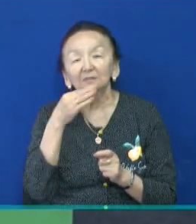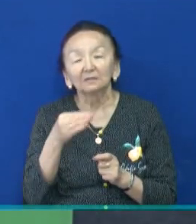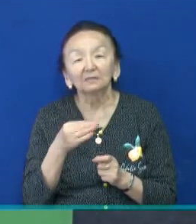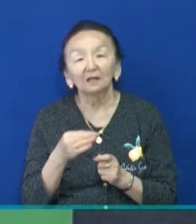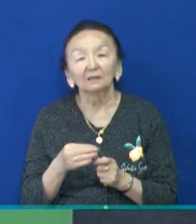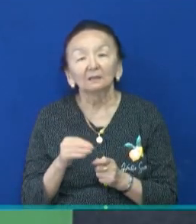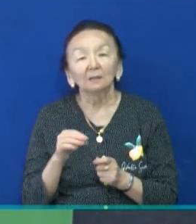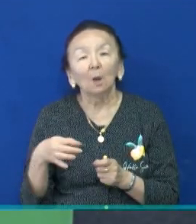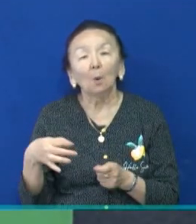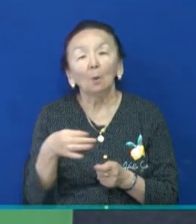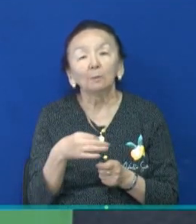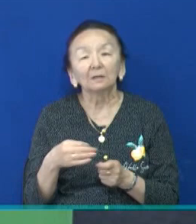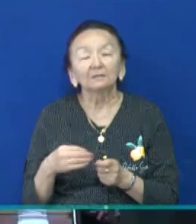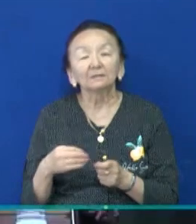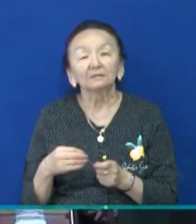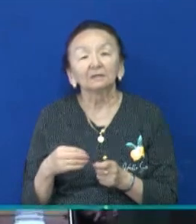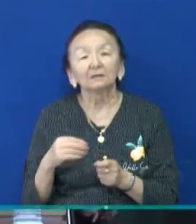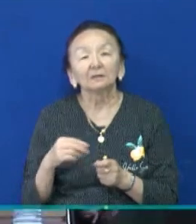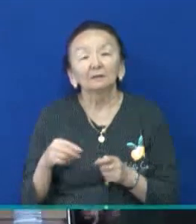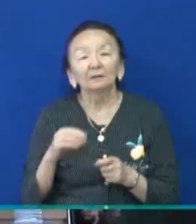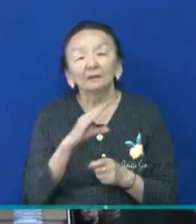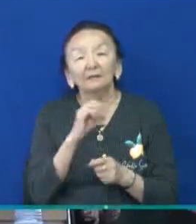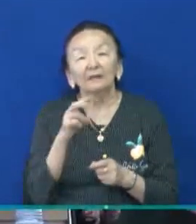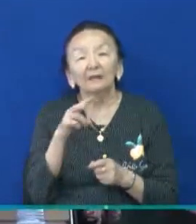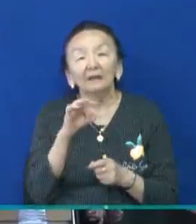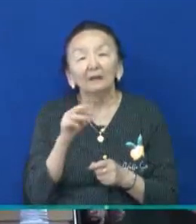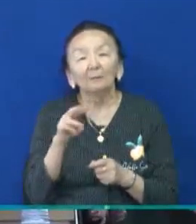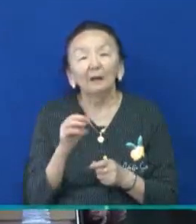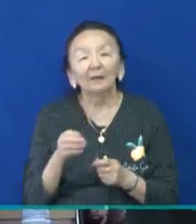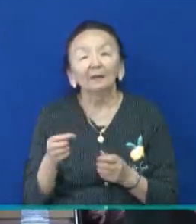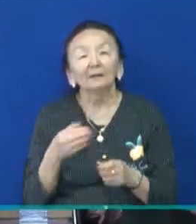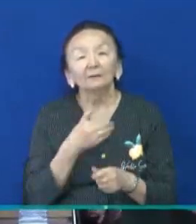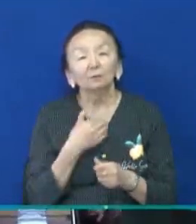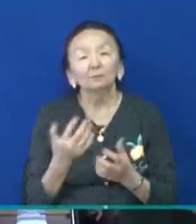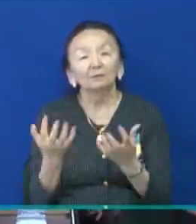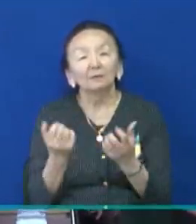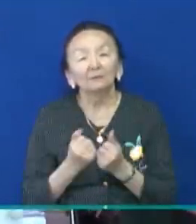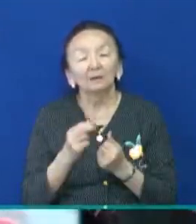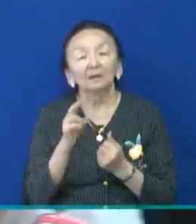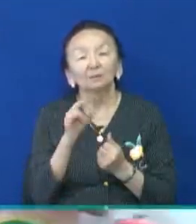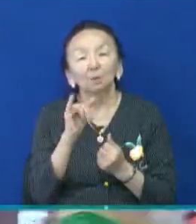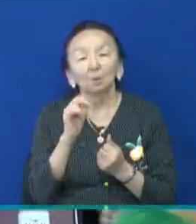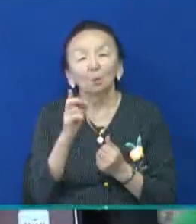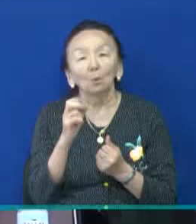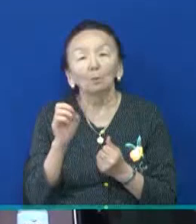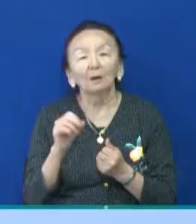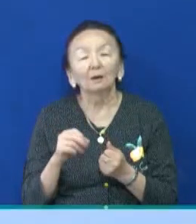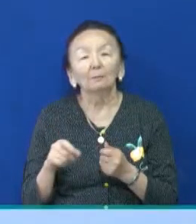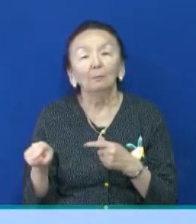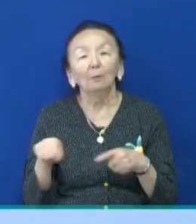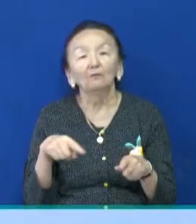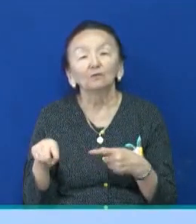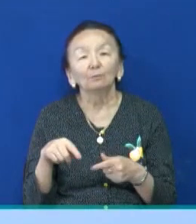деді. Облыс тұрғындарына белгілі Елмай футбол клубы қайта құрылып, өз жанкүйерін жинады. Аталмыш спорт түріне бейжай